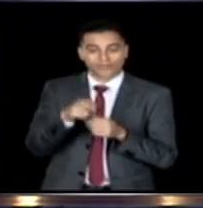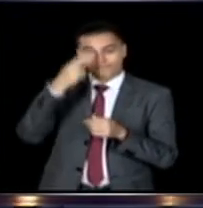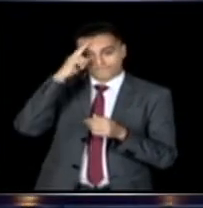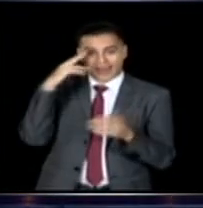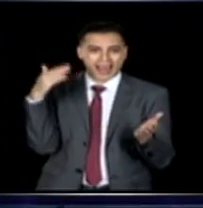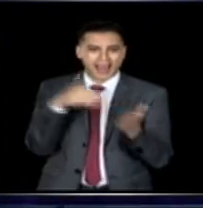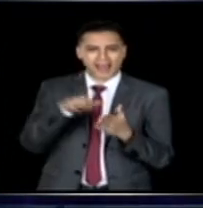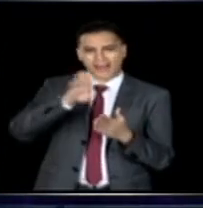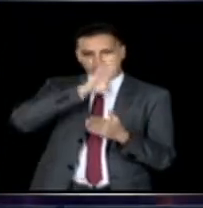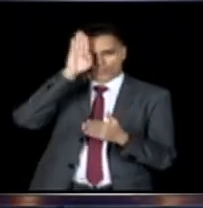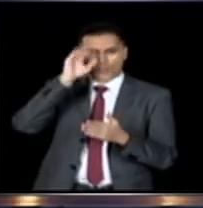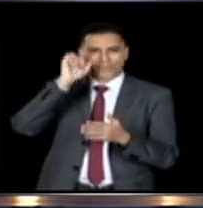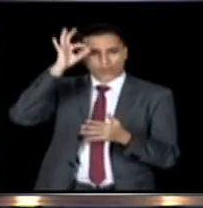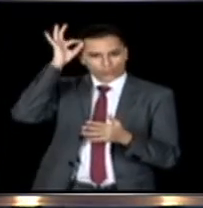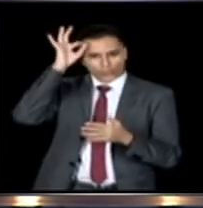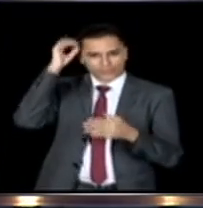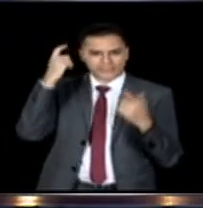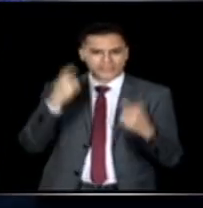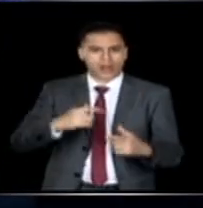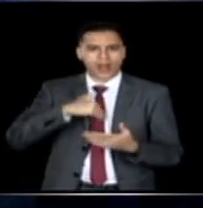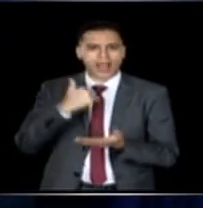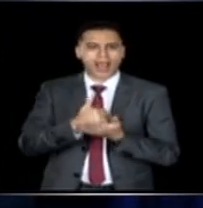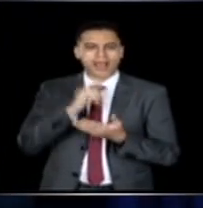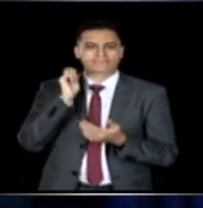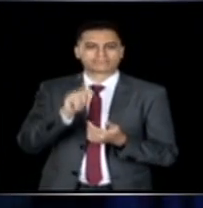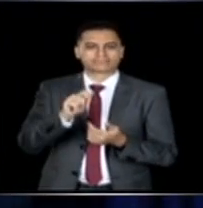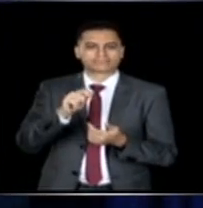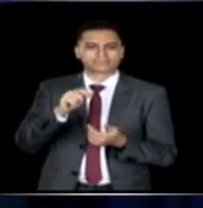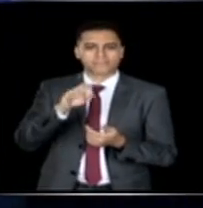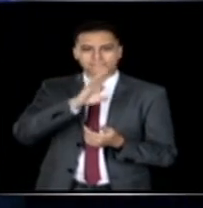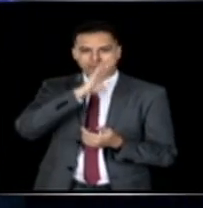من هو آخر ملوك تونس حكماً عام